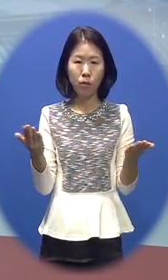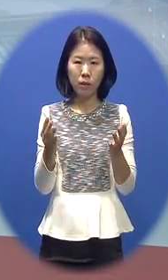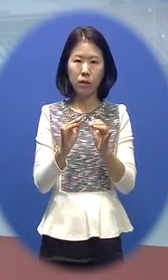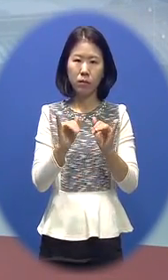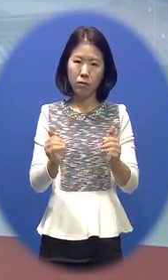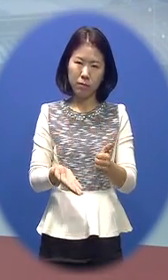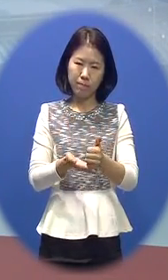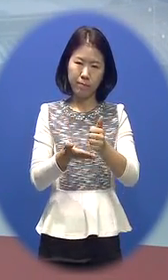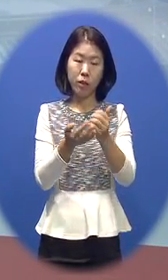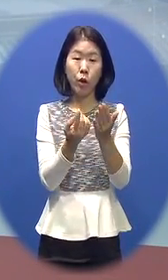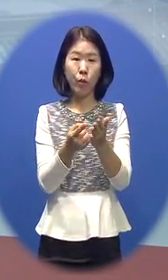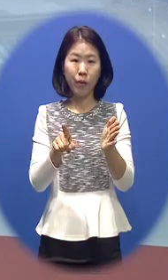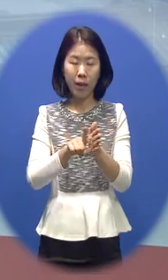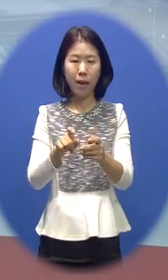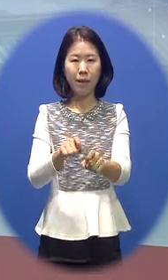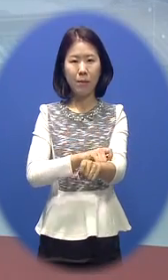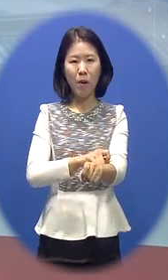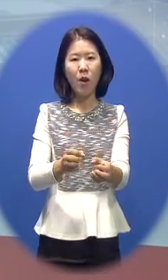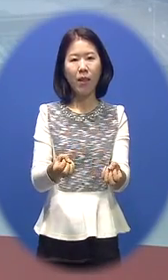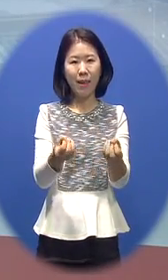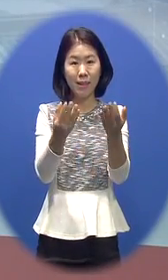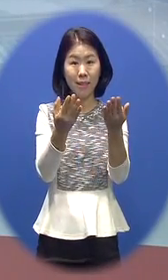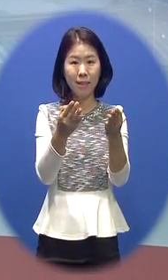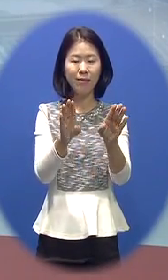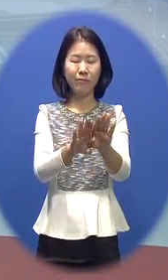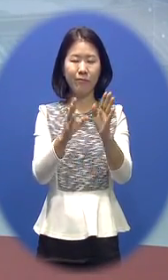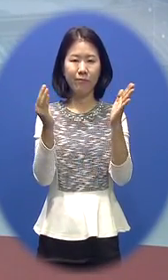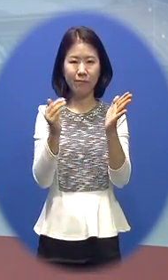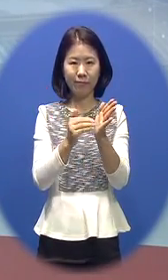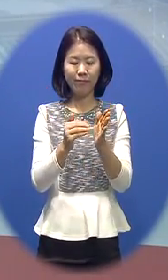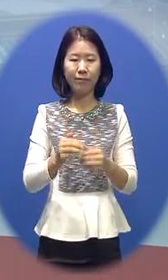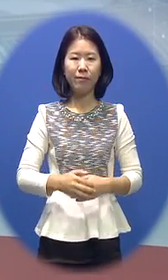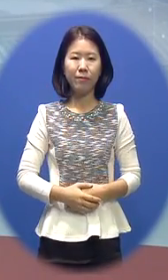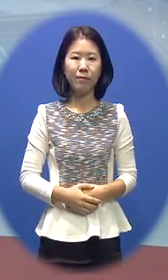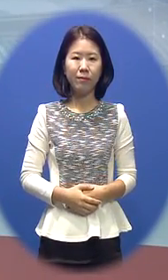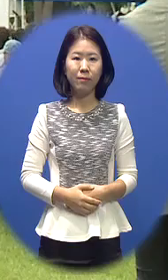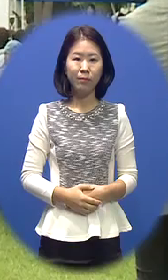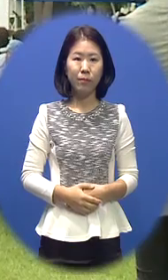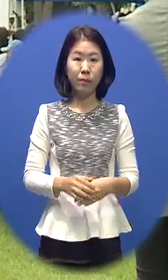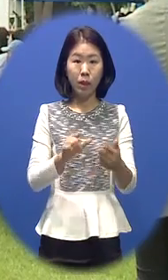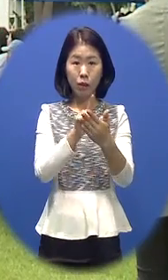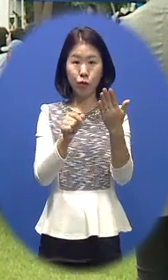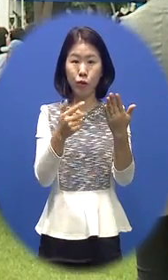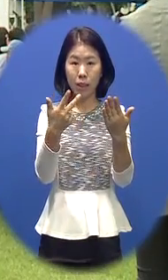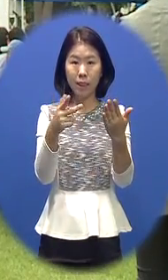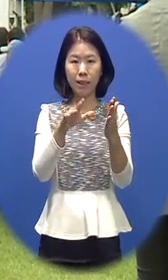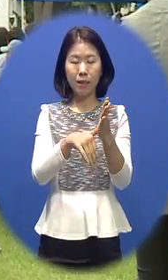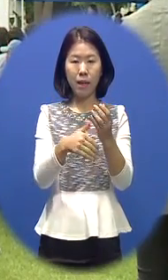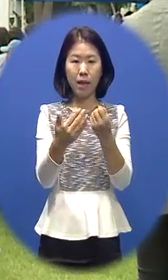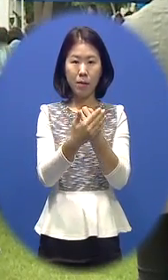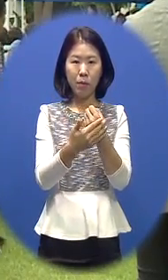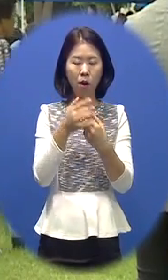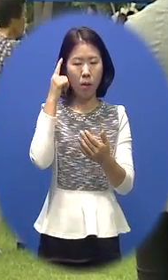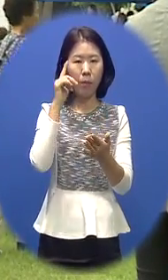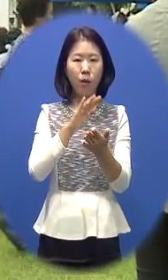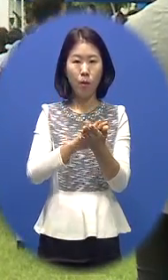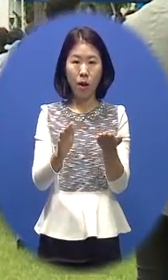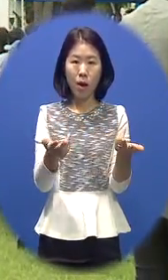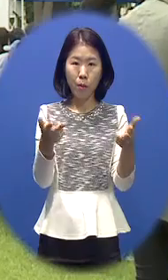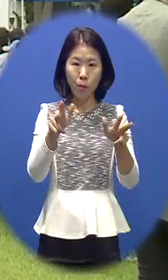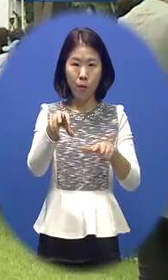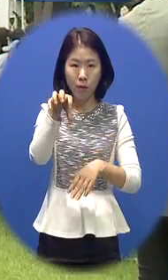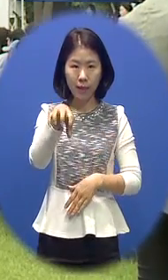종사자들을 격려하기 위해 특별한 기념행사를 개최했습니다 9월 7일 음 평평하고